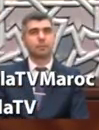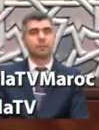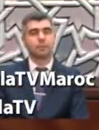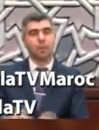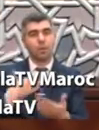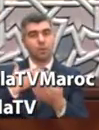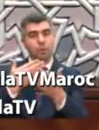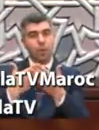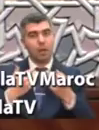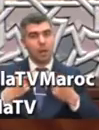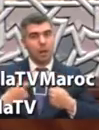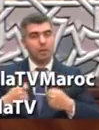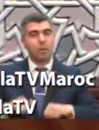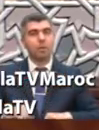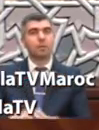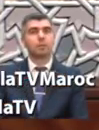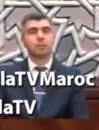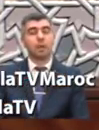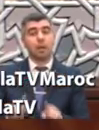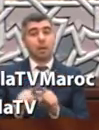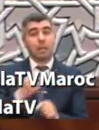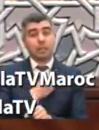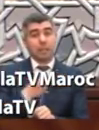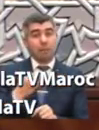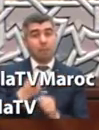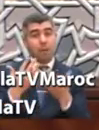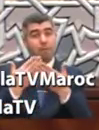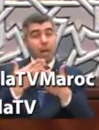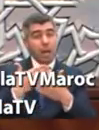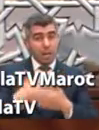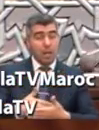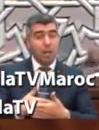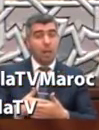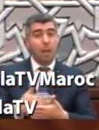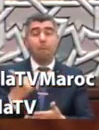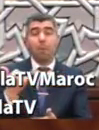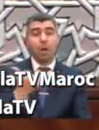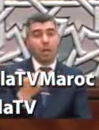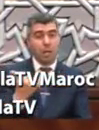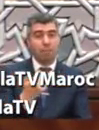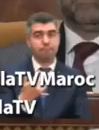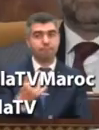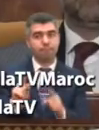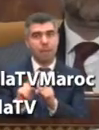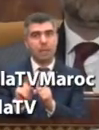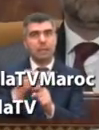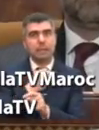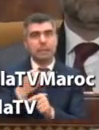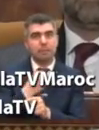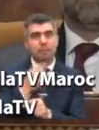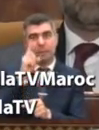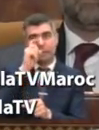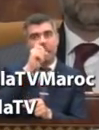شكرا السيد الرئيس. السيد الوزير، طب المستعجلات تطور في المغرب، هو تخصص صعب ويشكل